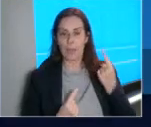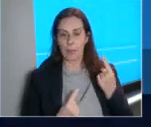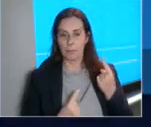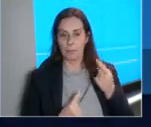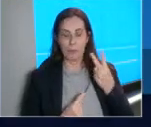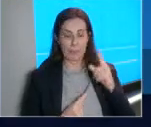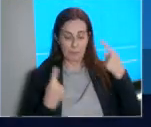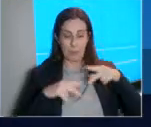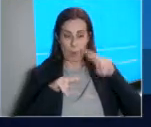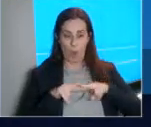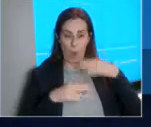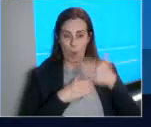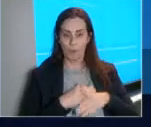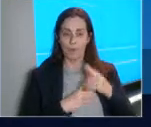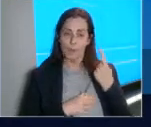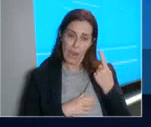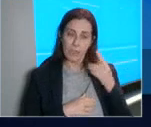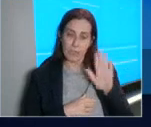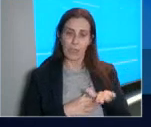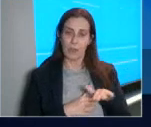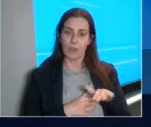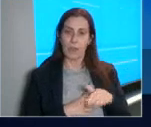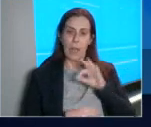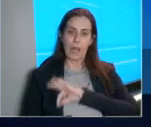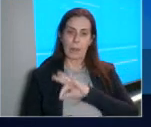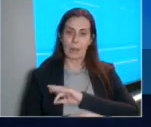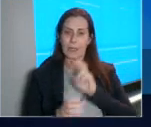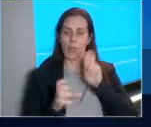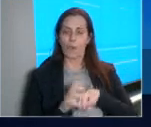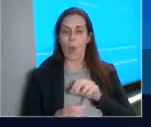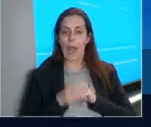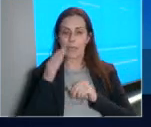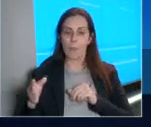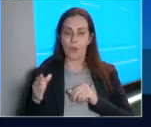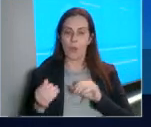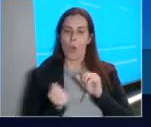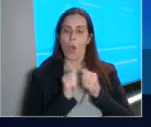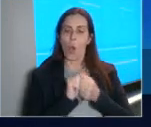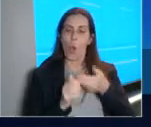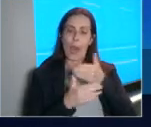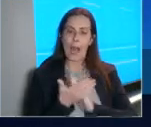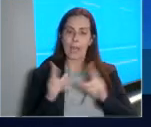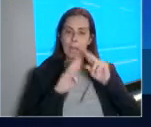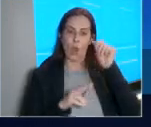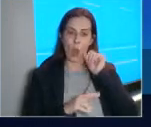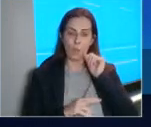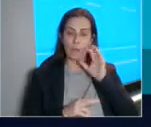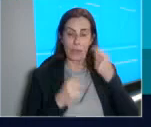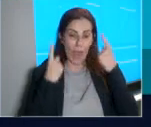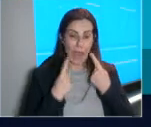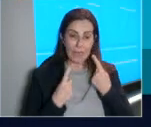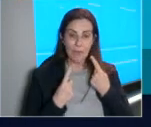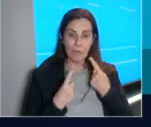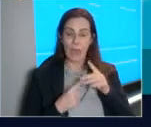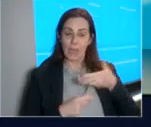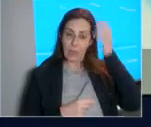שיפתחו ב-21 ימים, ואחד מהם הוא גם שליברמן יחבור לגוש הימין, או חלקים מתוך כחול לבן, כי אם החרדים